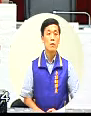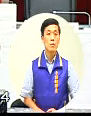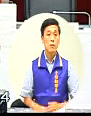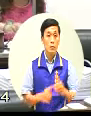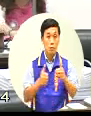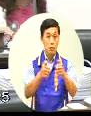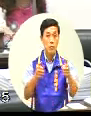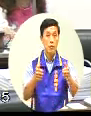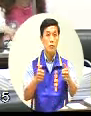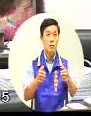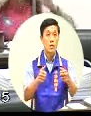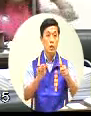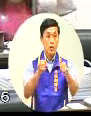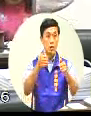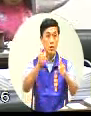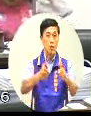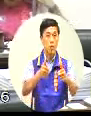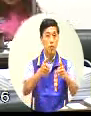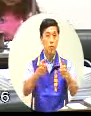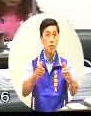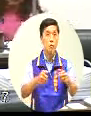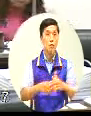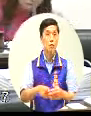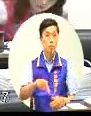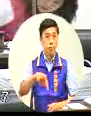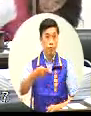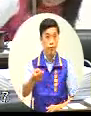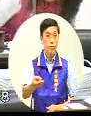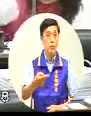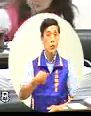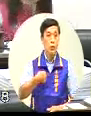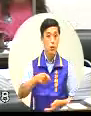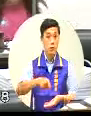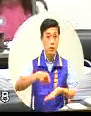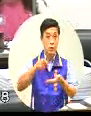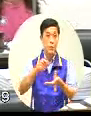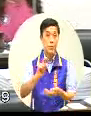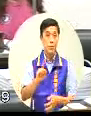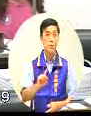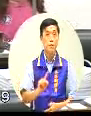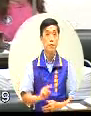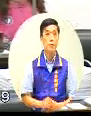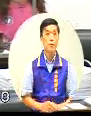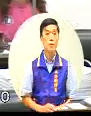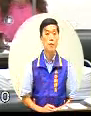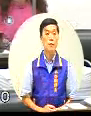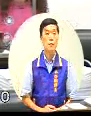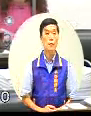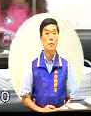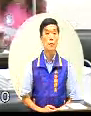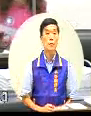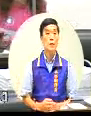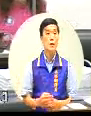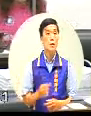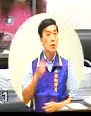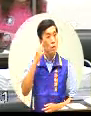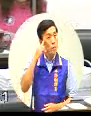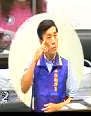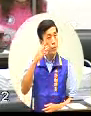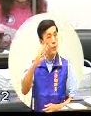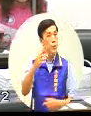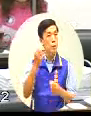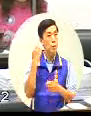谢谢啊、哦，谢谢议长。那接下来我要讲的就是哦，在几天的新闻里面